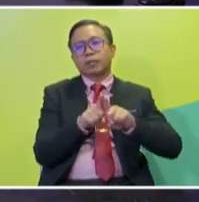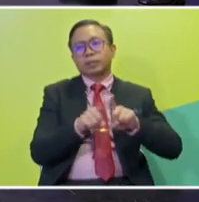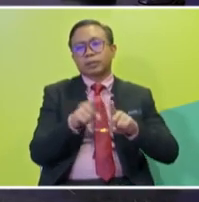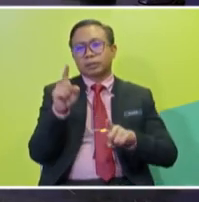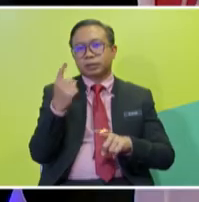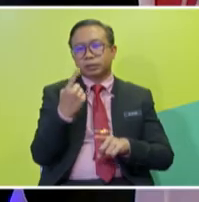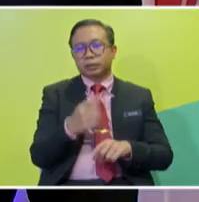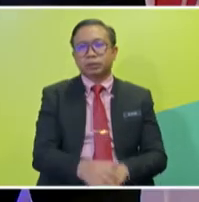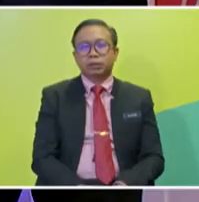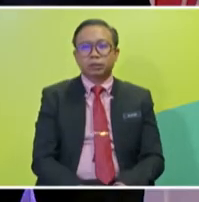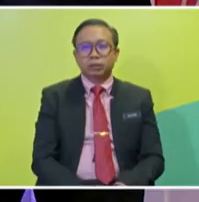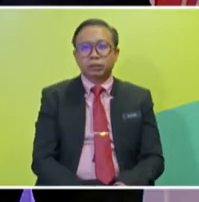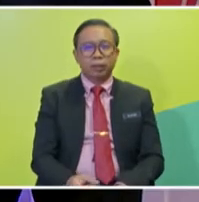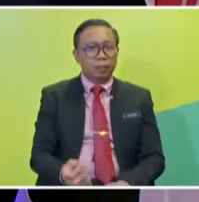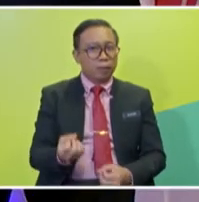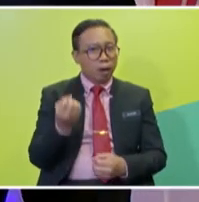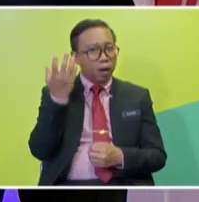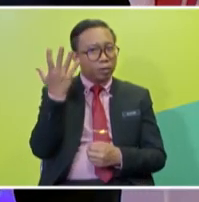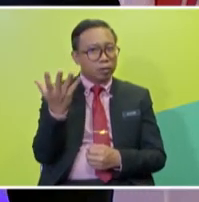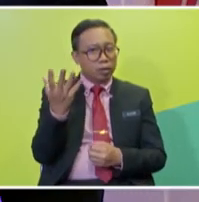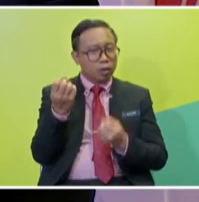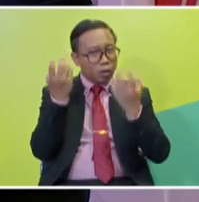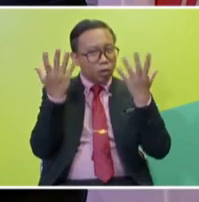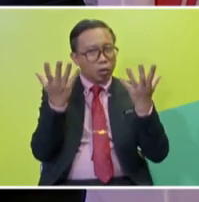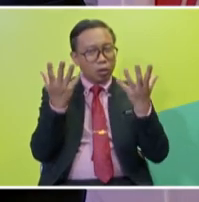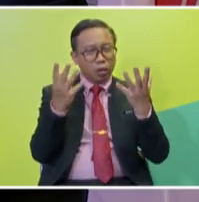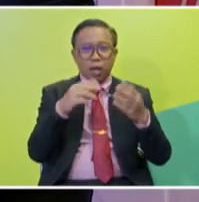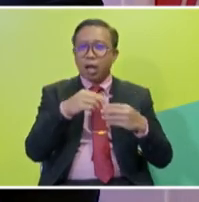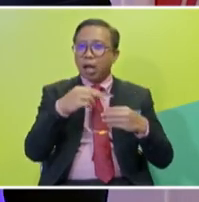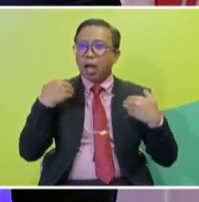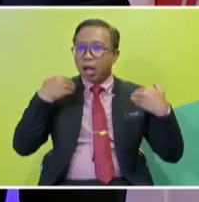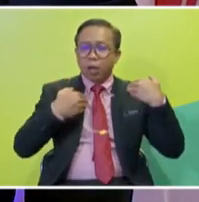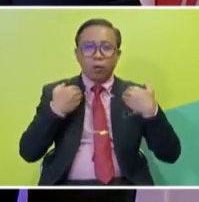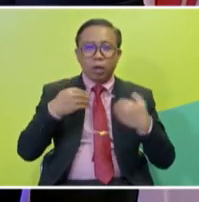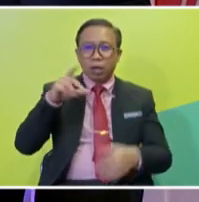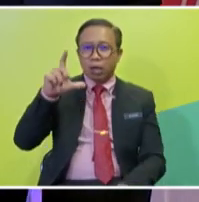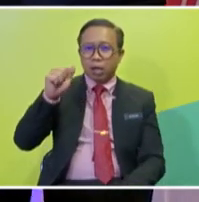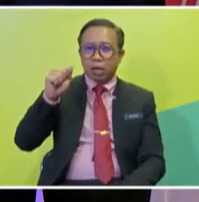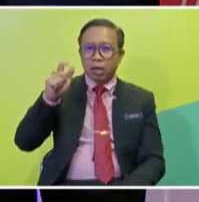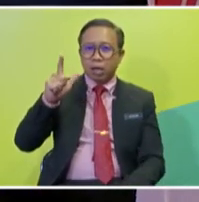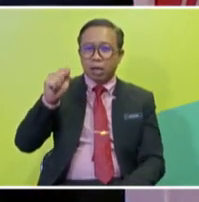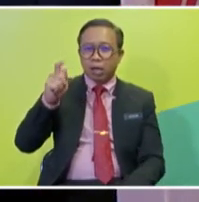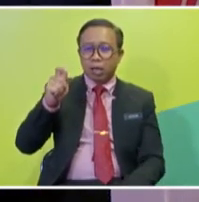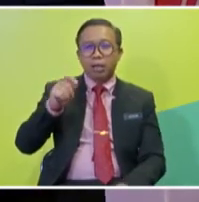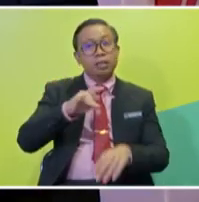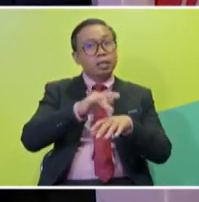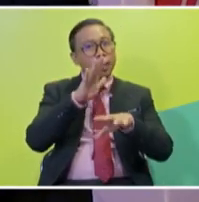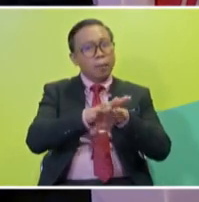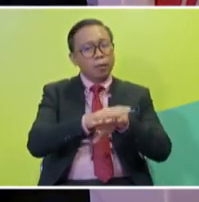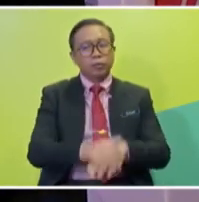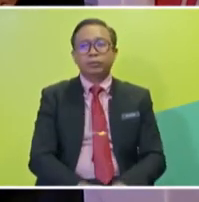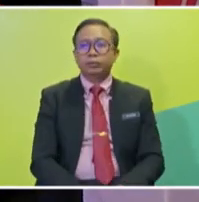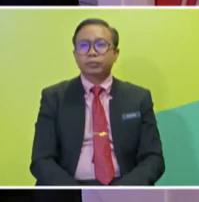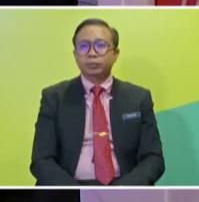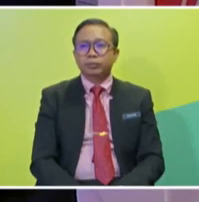sayap ini banyak mungkin dirujuk kepada hewannya kecil macam lalat macam nyamuk model kepani hewan yang besar